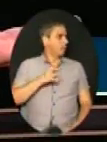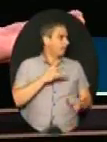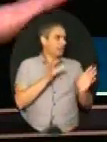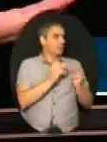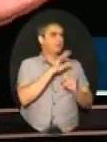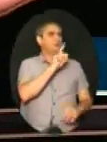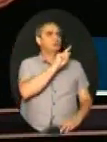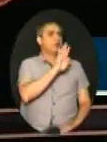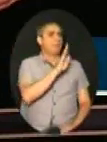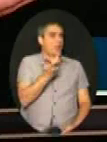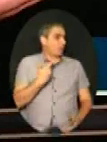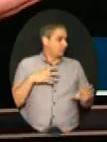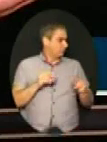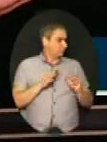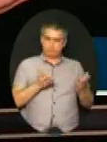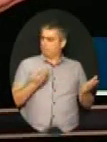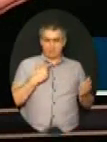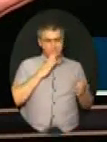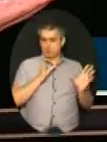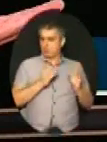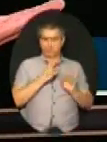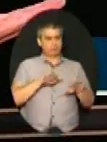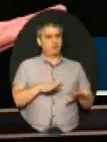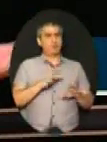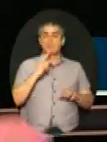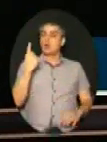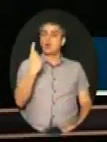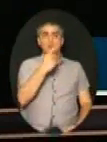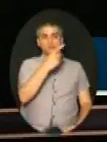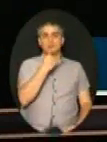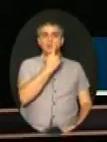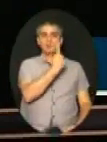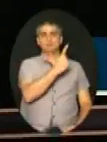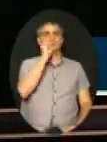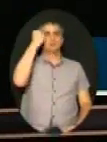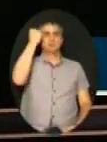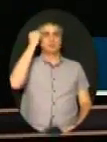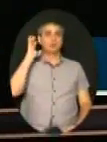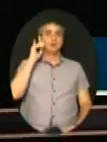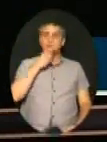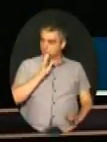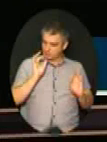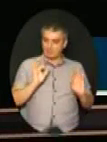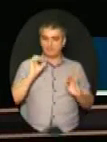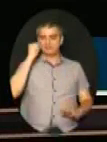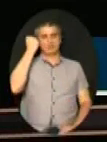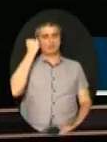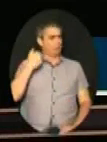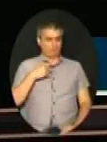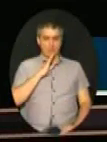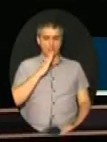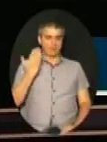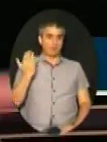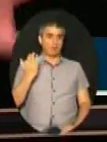זוהר בעלול? לא איך תשבי איתו באותה ממשלה? אין לי שום בעיה לשבת עם כל אחד שהוא יגדיר את עצמו כציוני. וזה באמת יהיה ציוני. אין לי שום